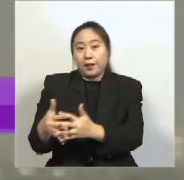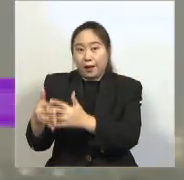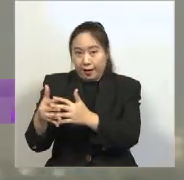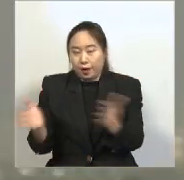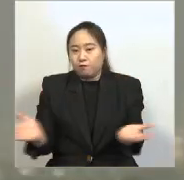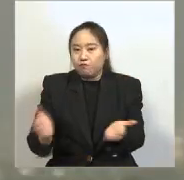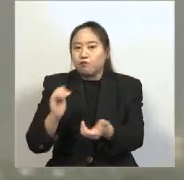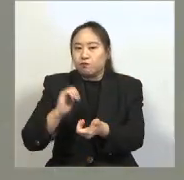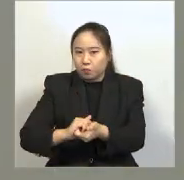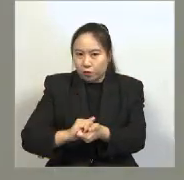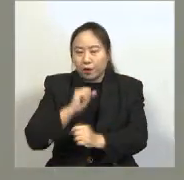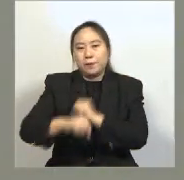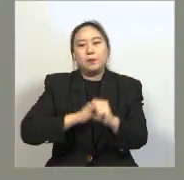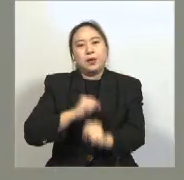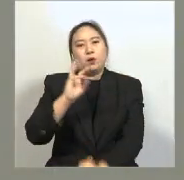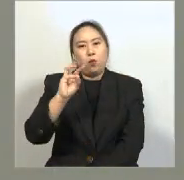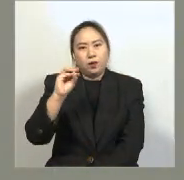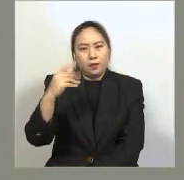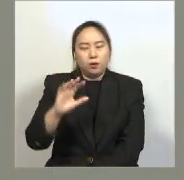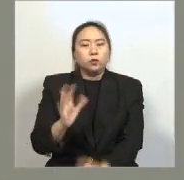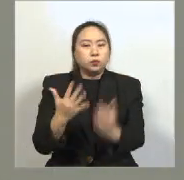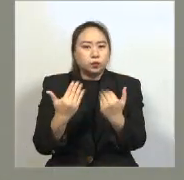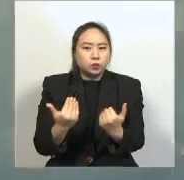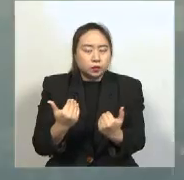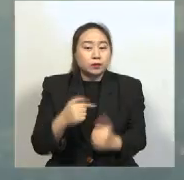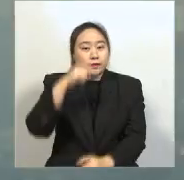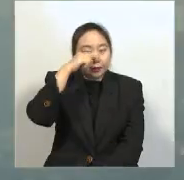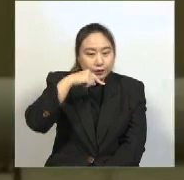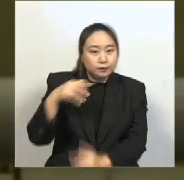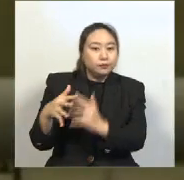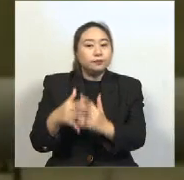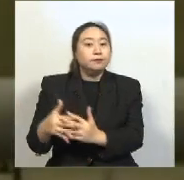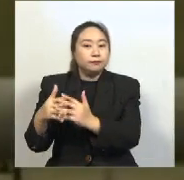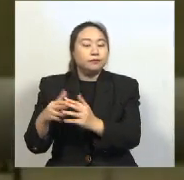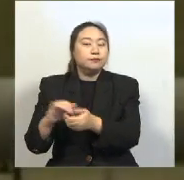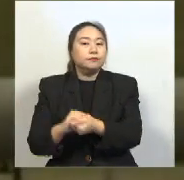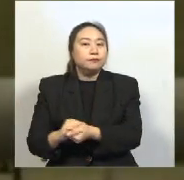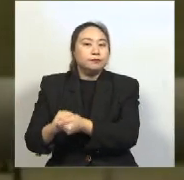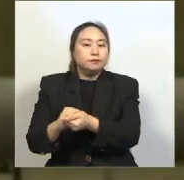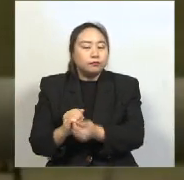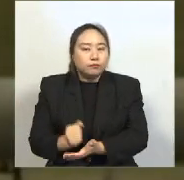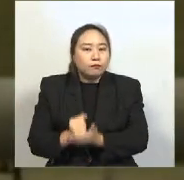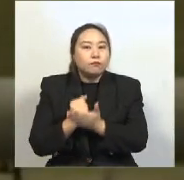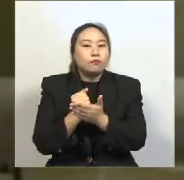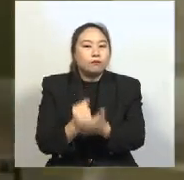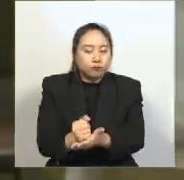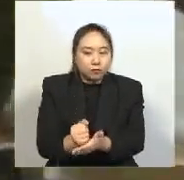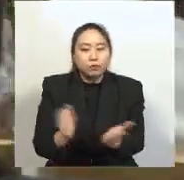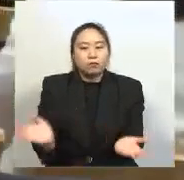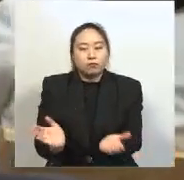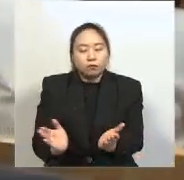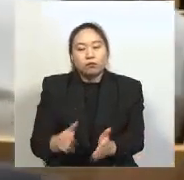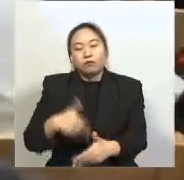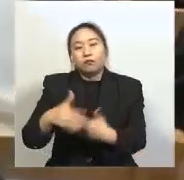ามายาวนานกว่า60ปีแล้วค่ะซึ่งความสัมพันธ์ระหว่างไทยสหรัฐยังช่วยสร้างเสถียรภาพสร้างความเจ